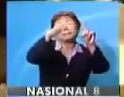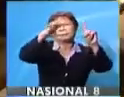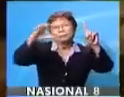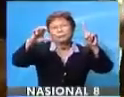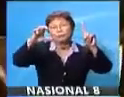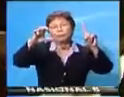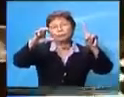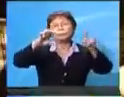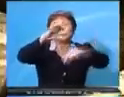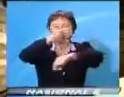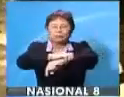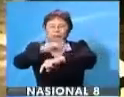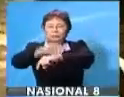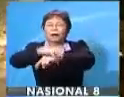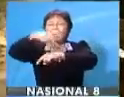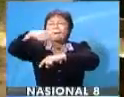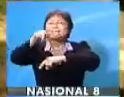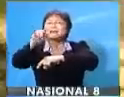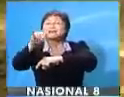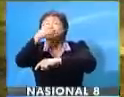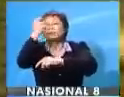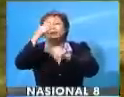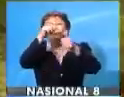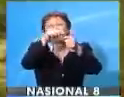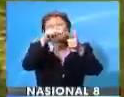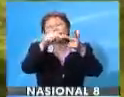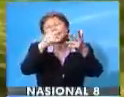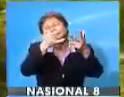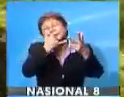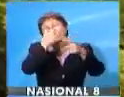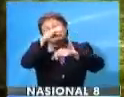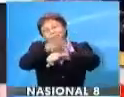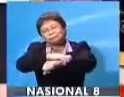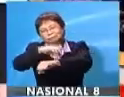1,500 orang ditahan atas pelbagai kesalahan.